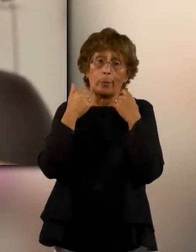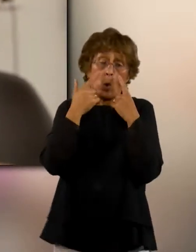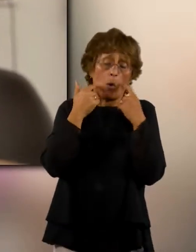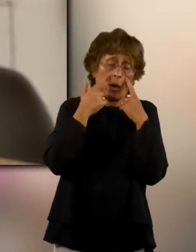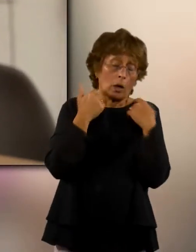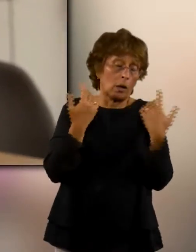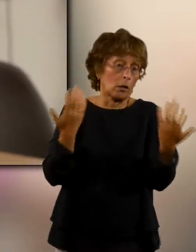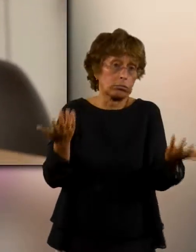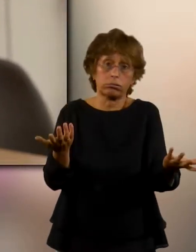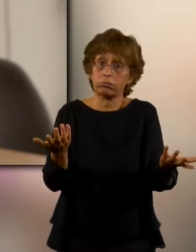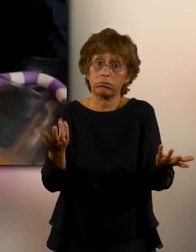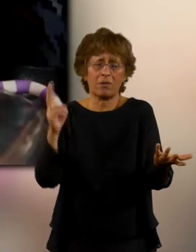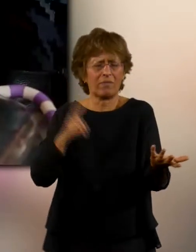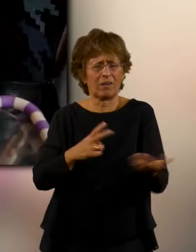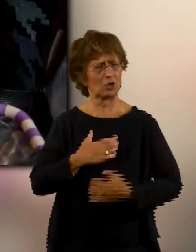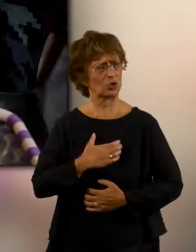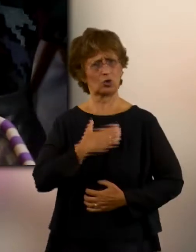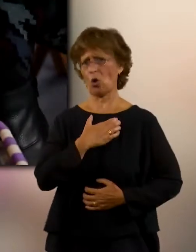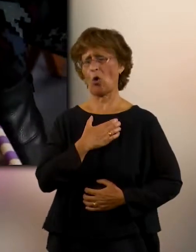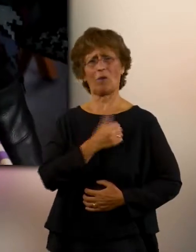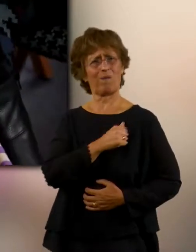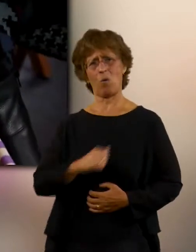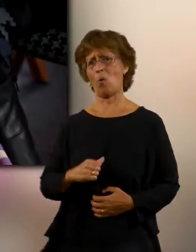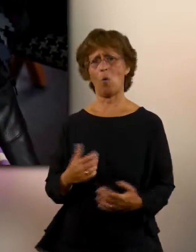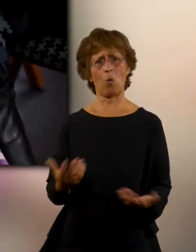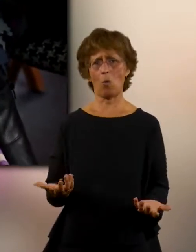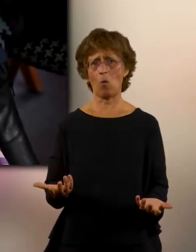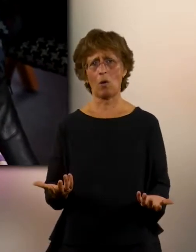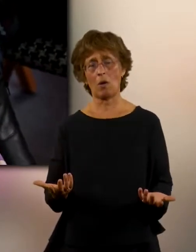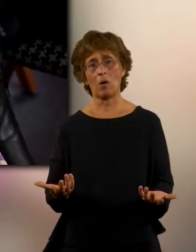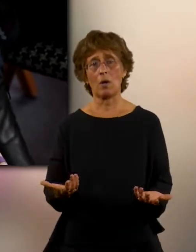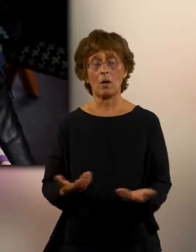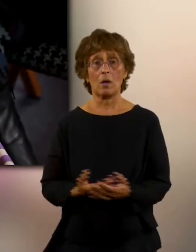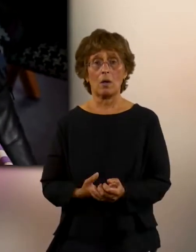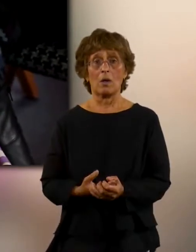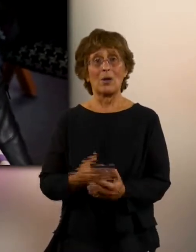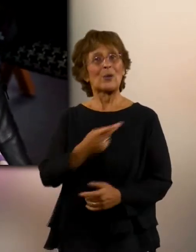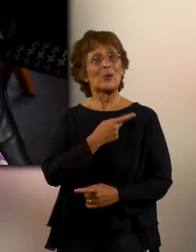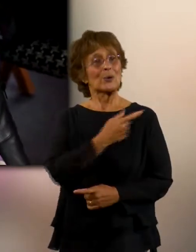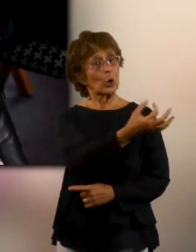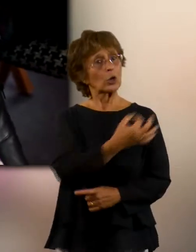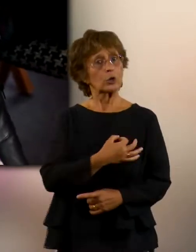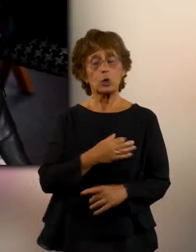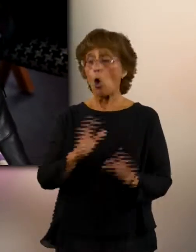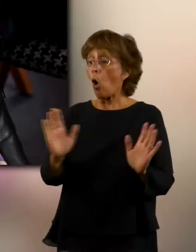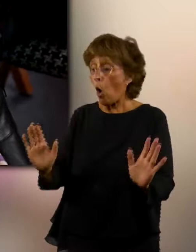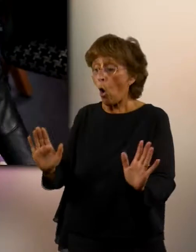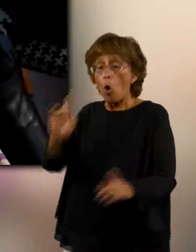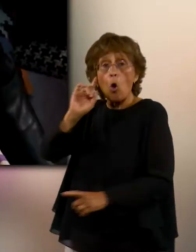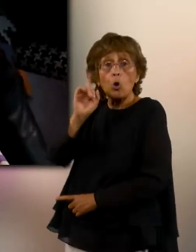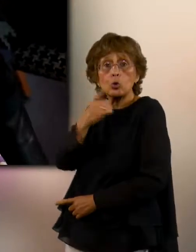on a eu un grand choc. Et le docteur qui était là, ils nous ont dit que chez les sourds, c'est